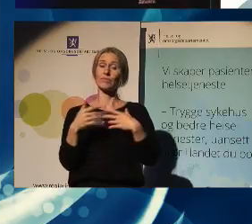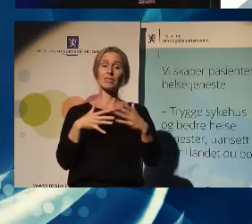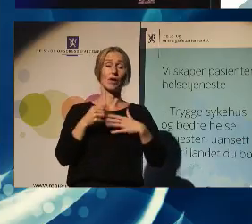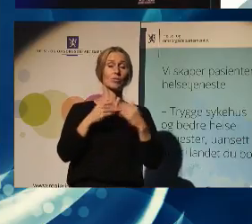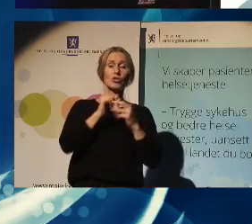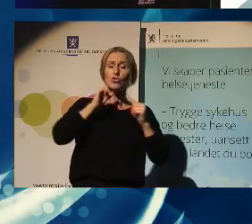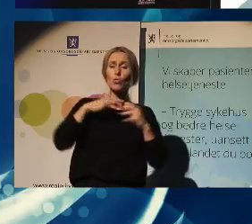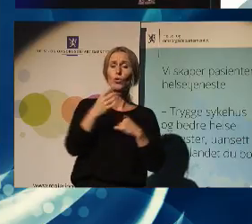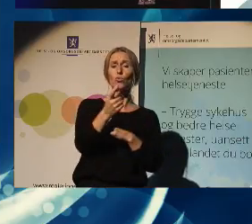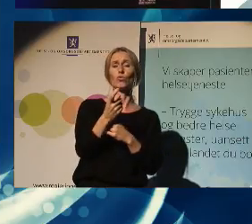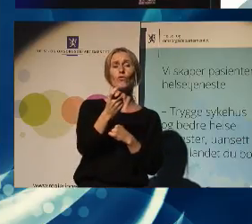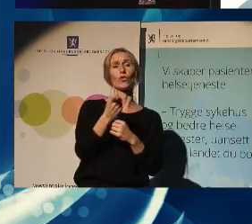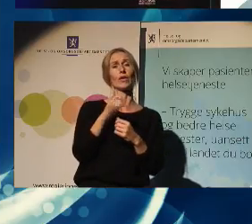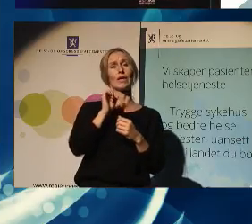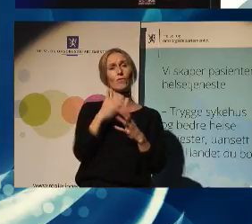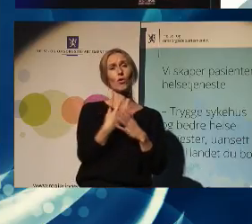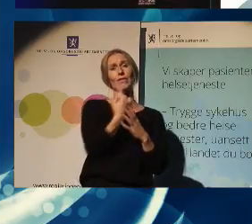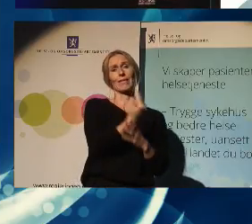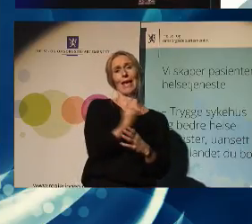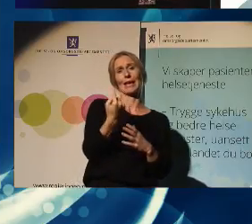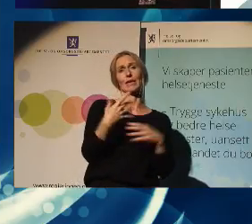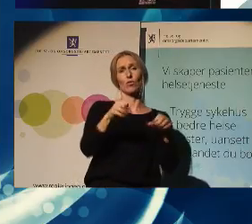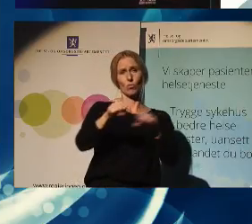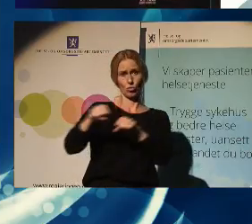store utfordringer for de enkelte kommunene.